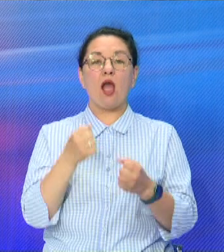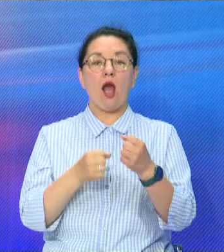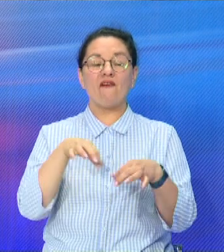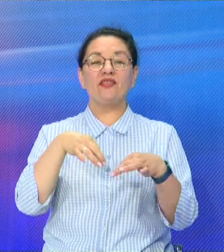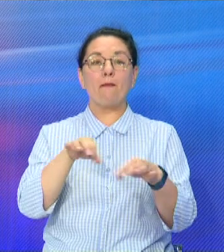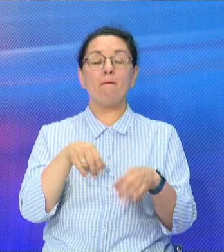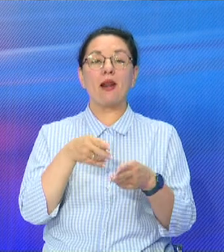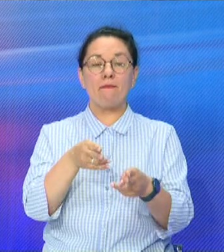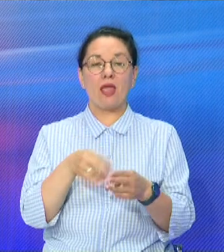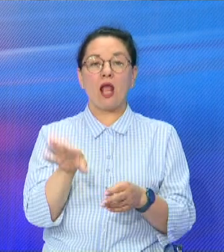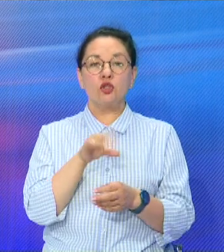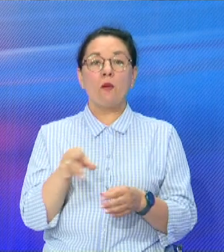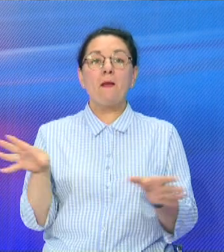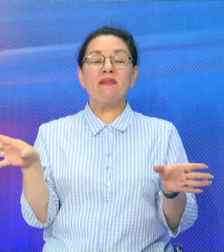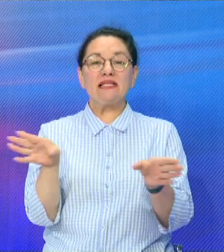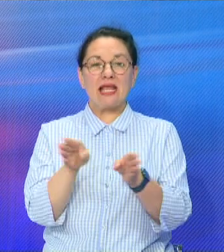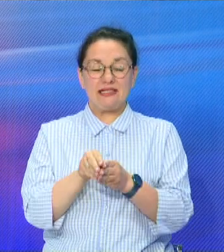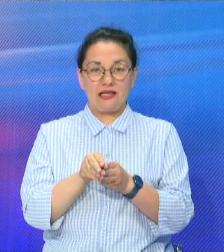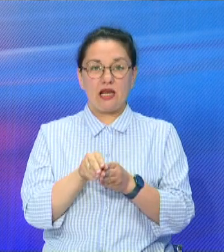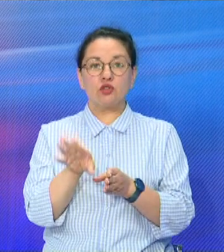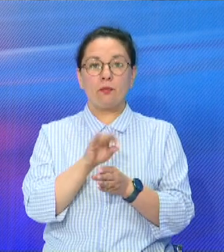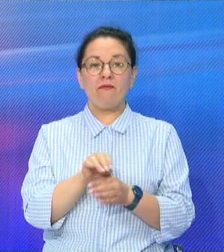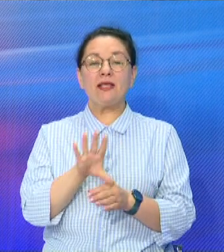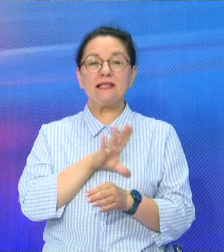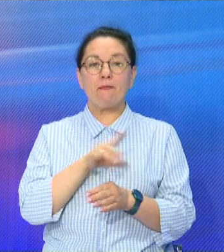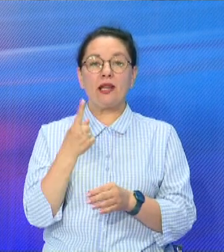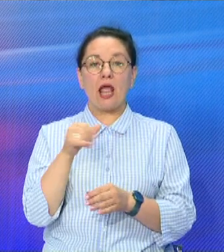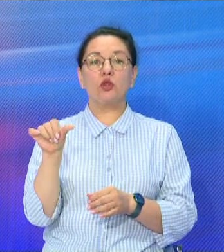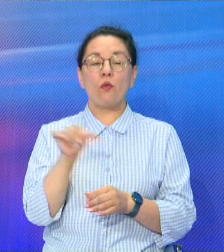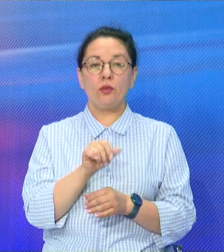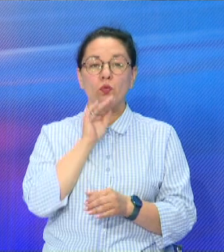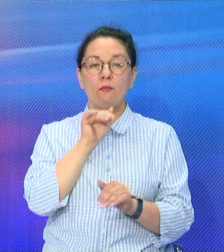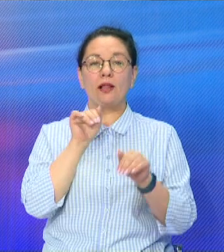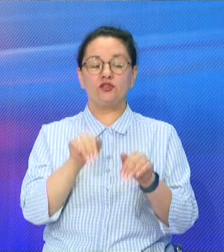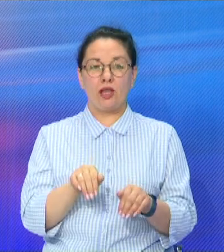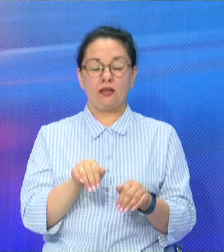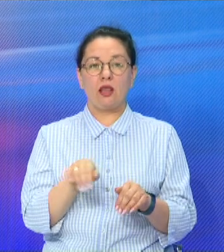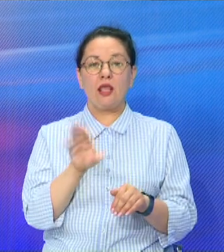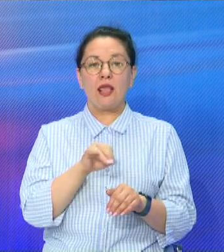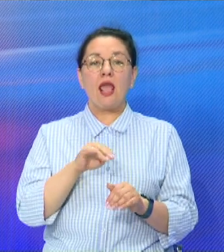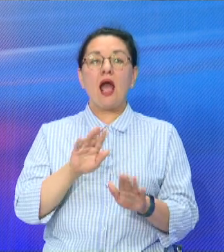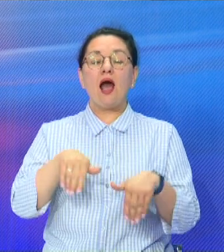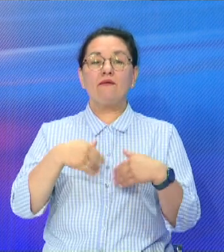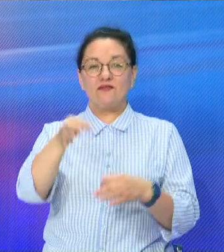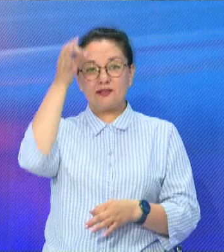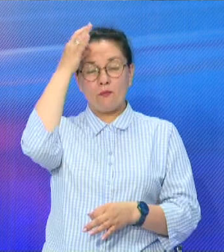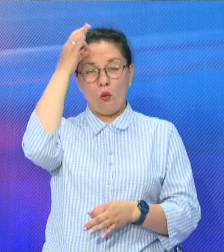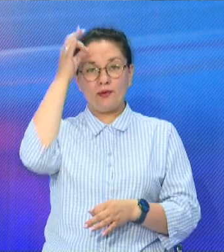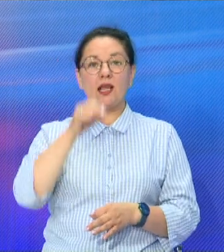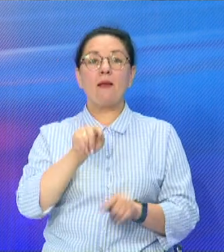молчания присоединились к общереспубликанское минуте молчания и отдали дань тем кто